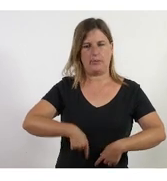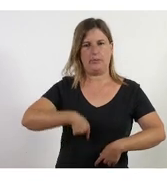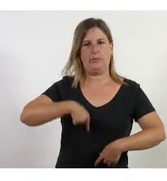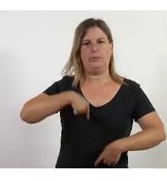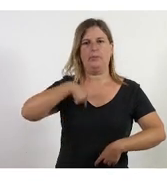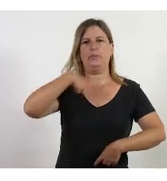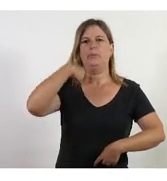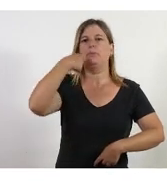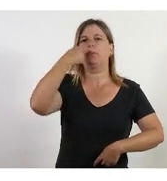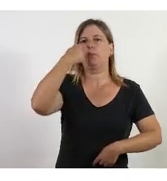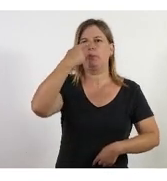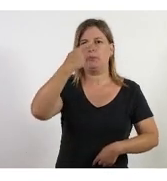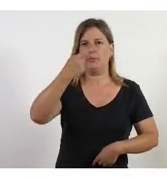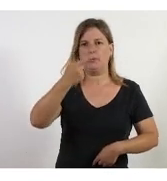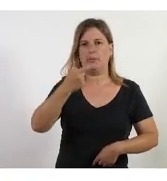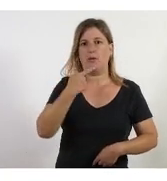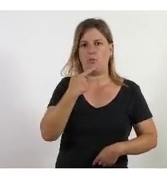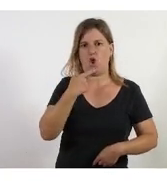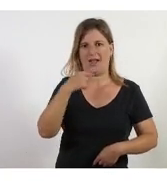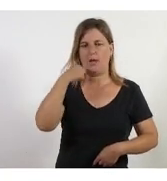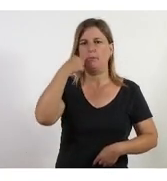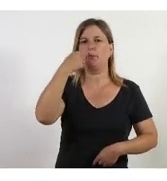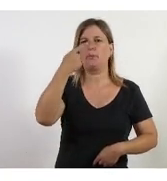Amunt. I per la boca.